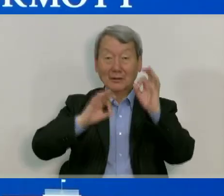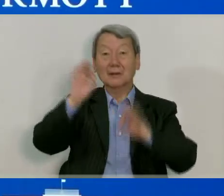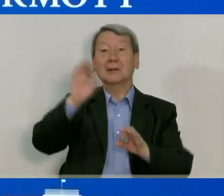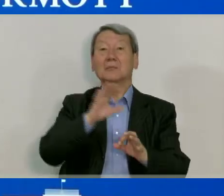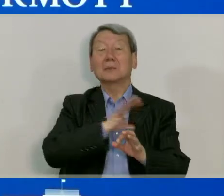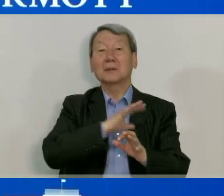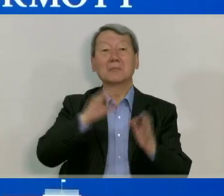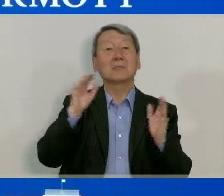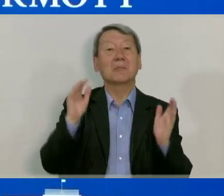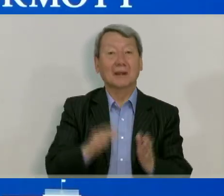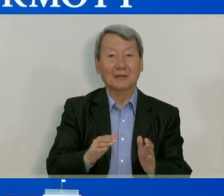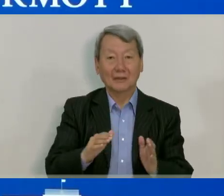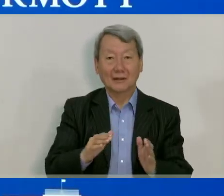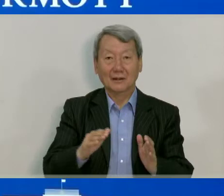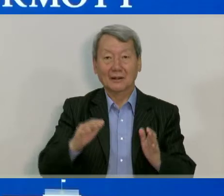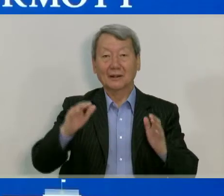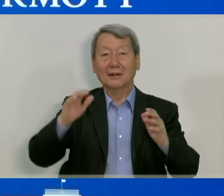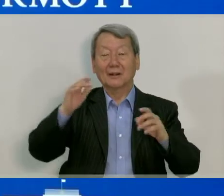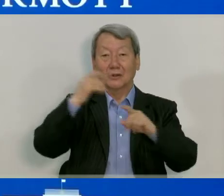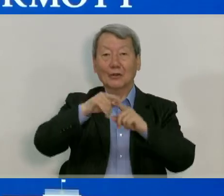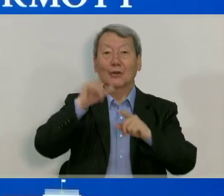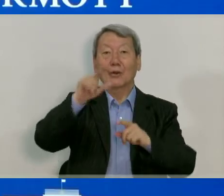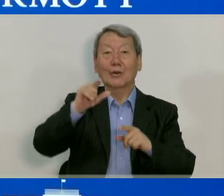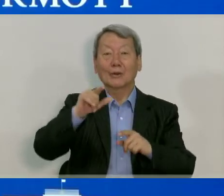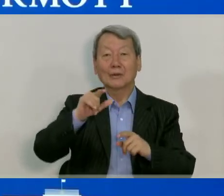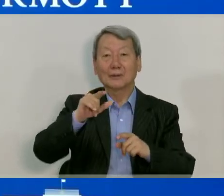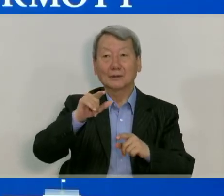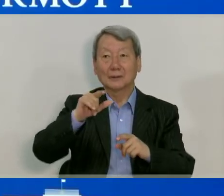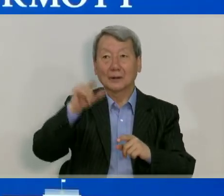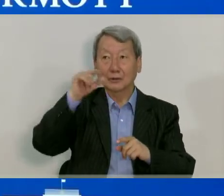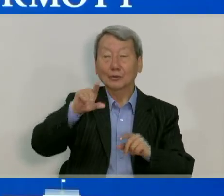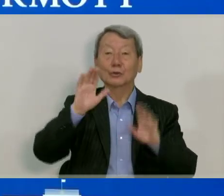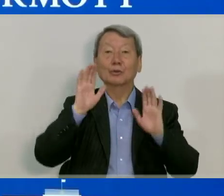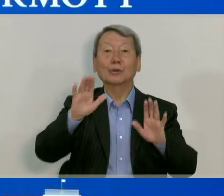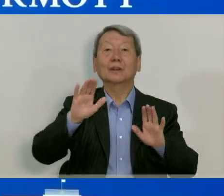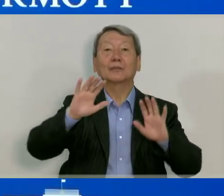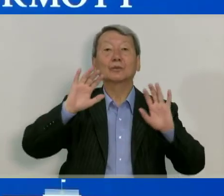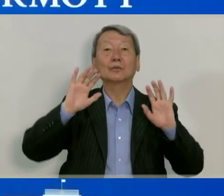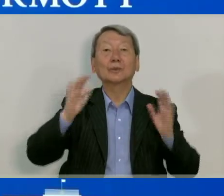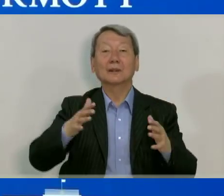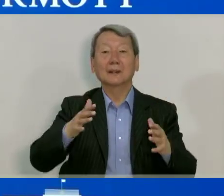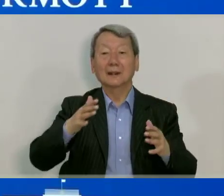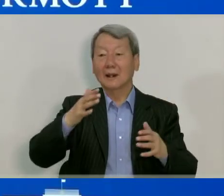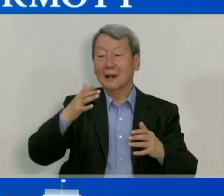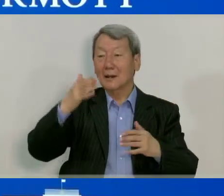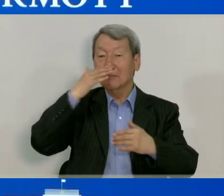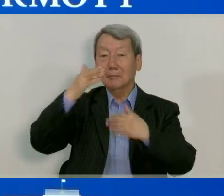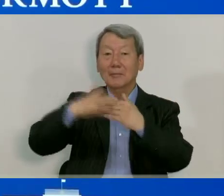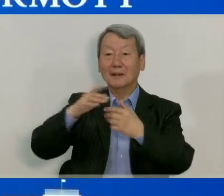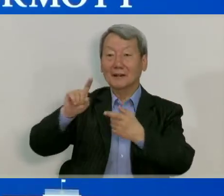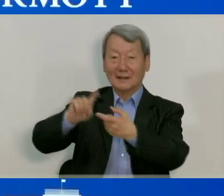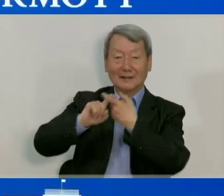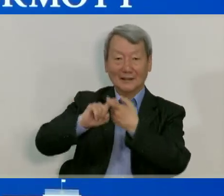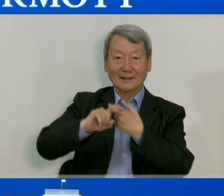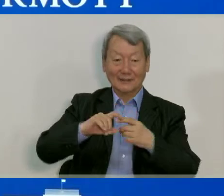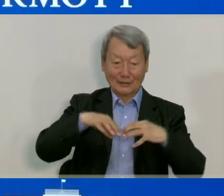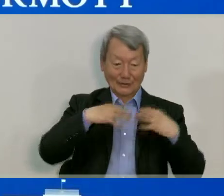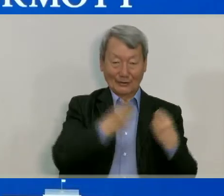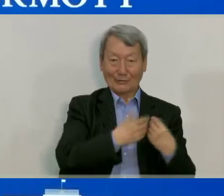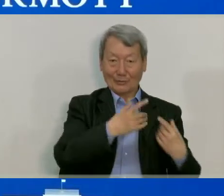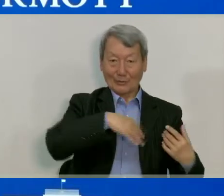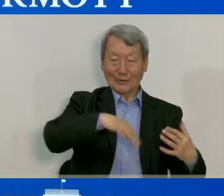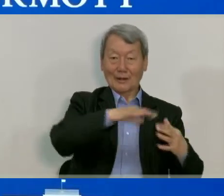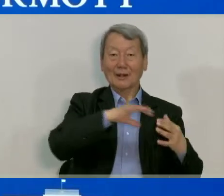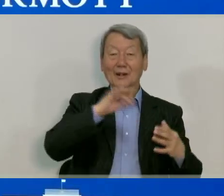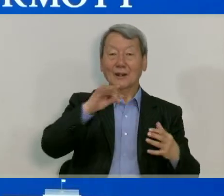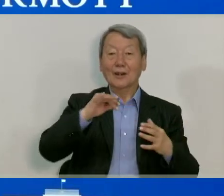было меньше. Заболевание отмечается, что они только в случае близких контактов были вовлечены. Вот,